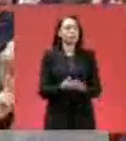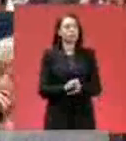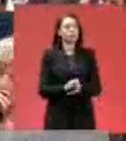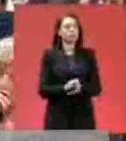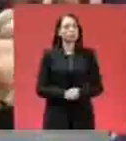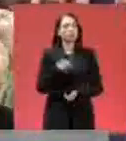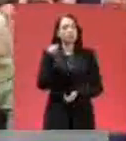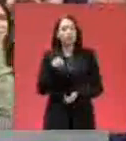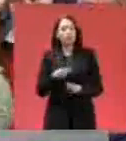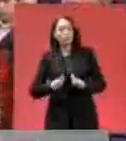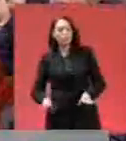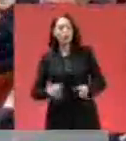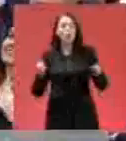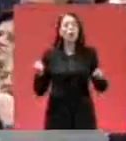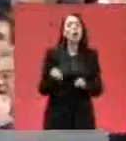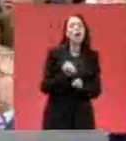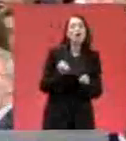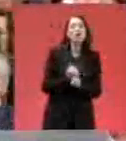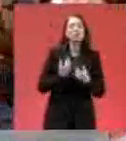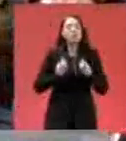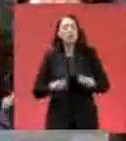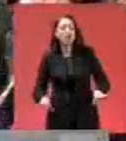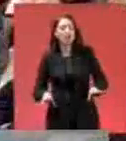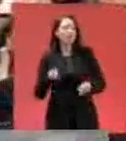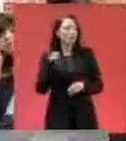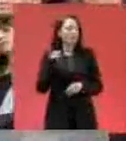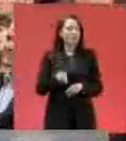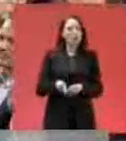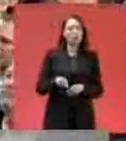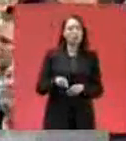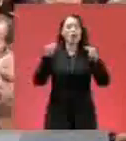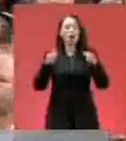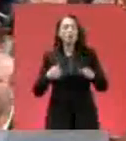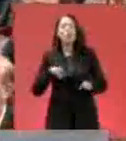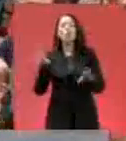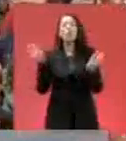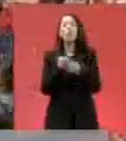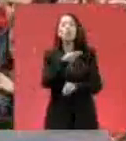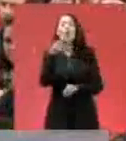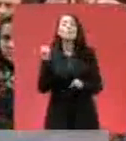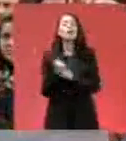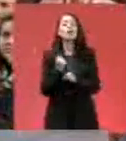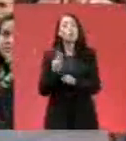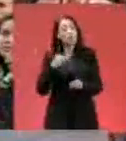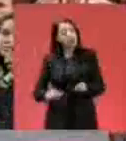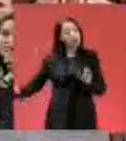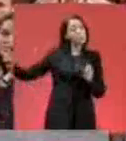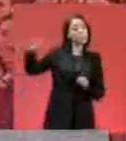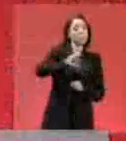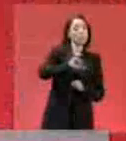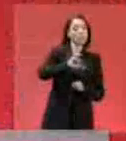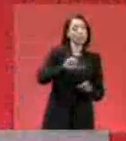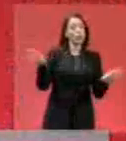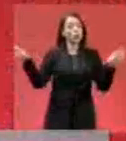αυτό της εργασιακής ζούγκλας, στο έσχος της απορρίθμισης αγοράς εργασίας, επαναφέροντας